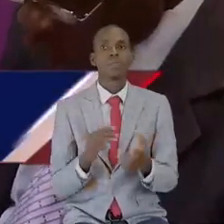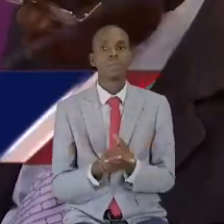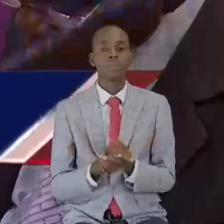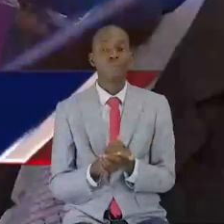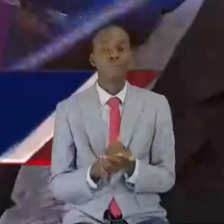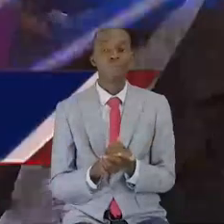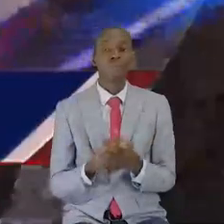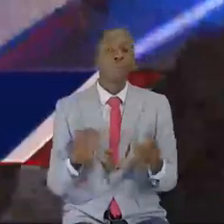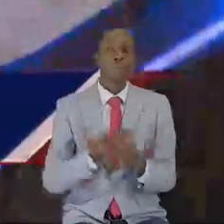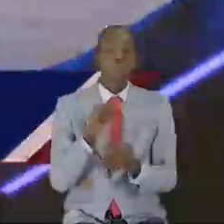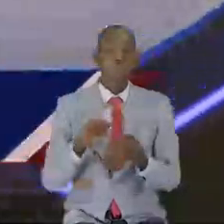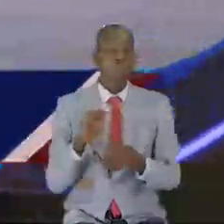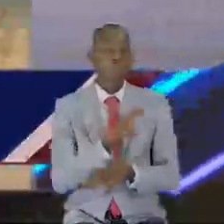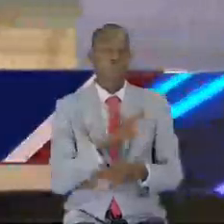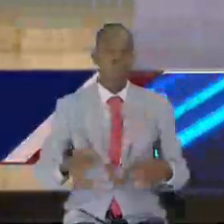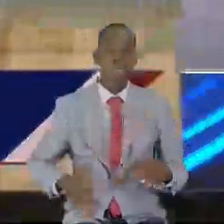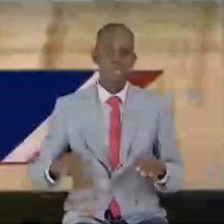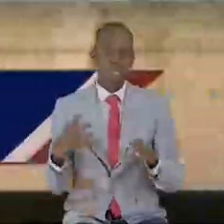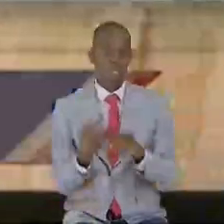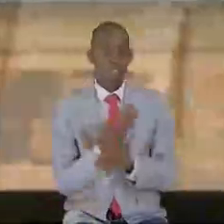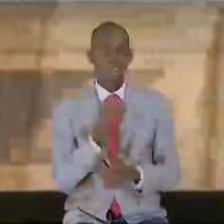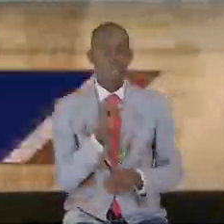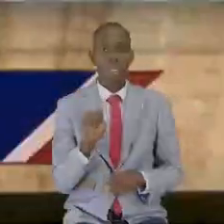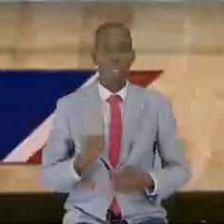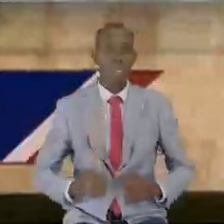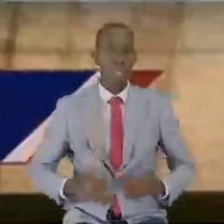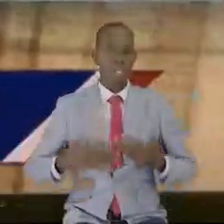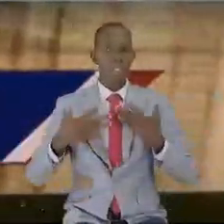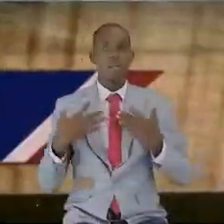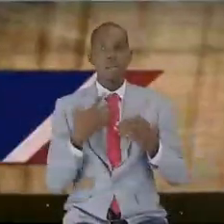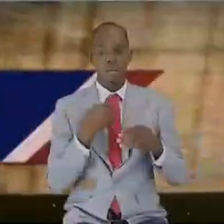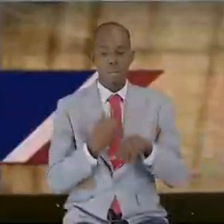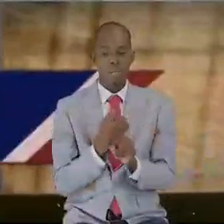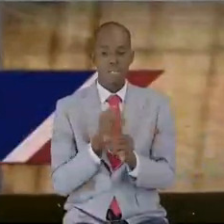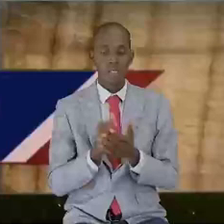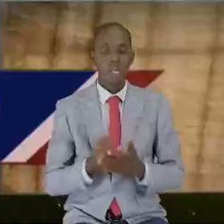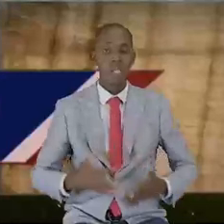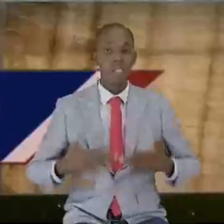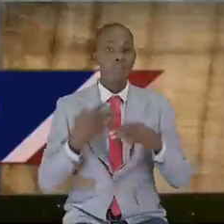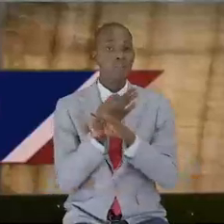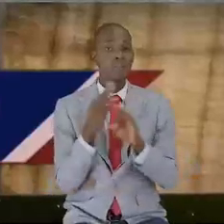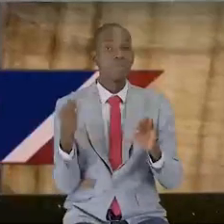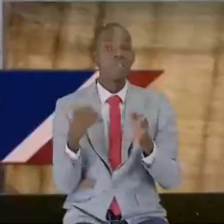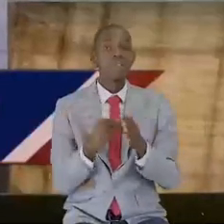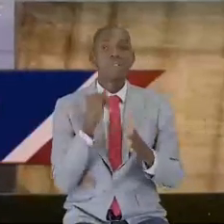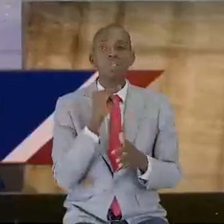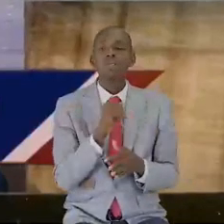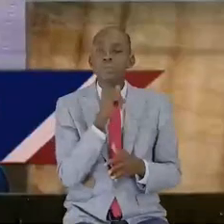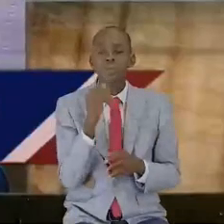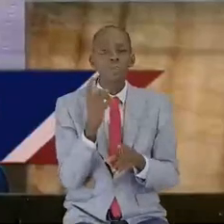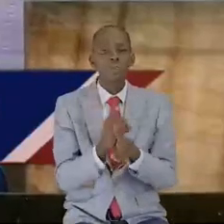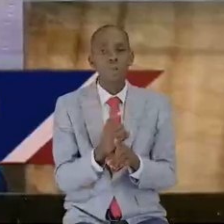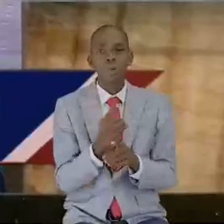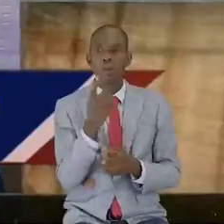Quand Christ prend une vie et qu'il affranchit cette vie, ce n'est pas une